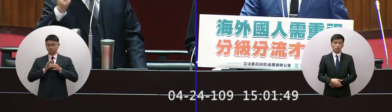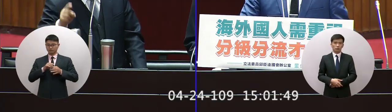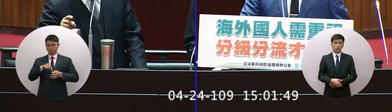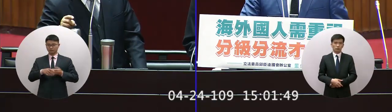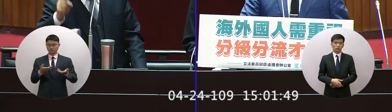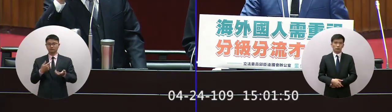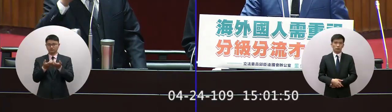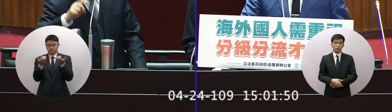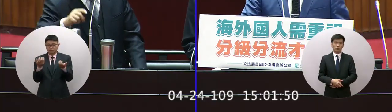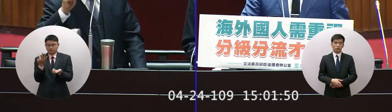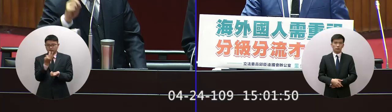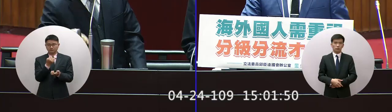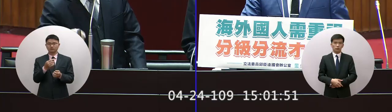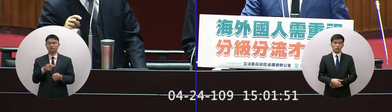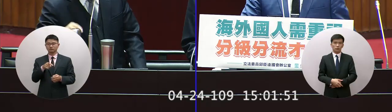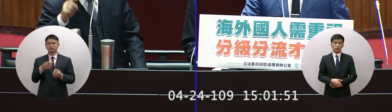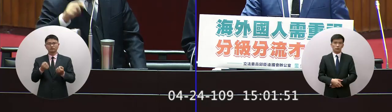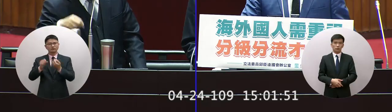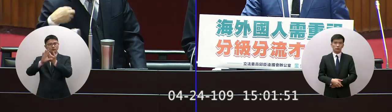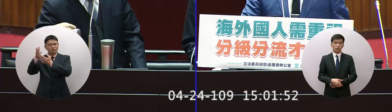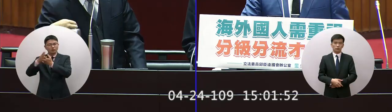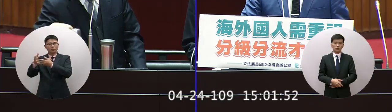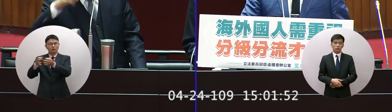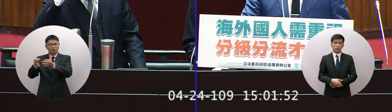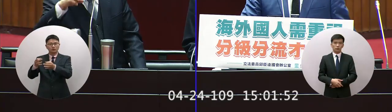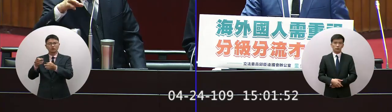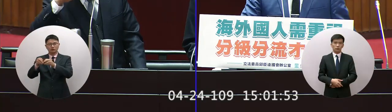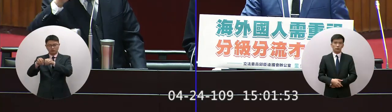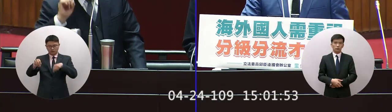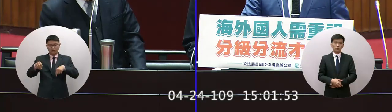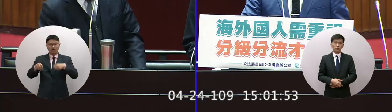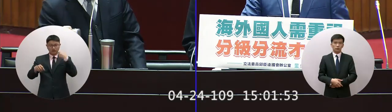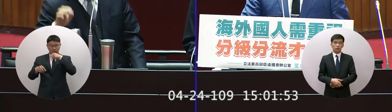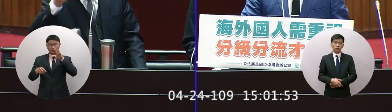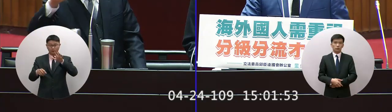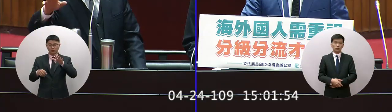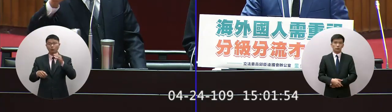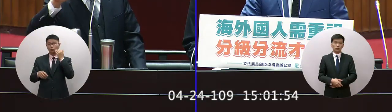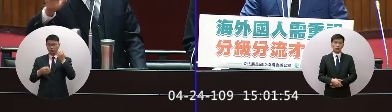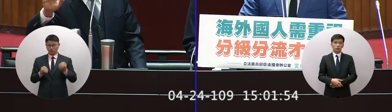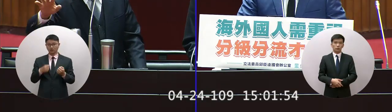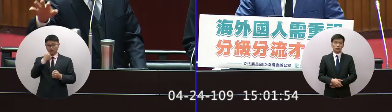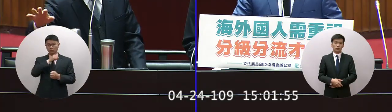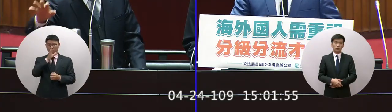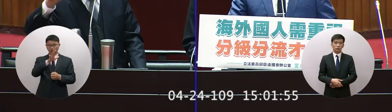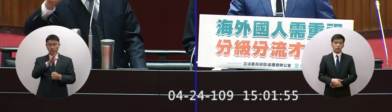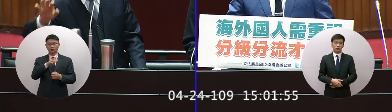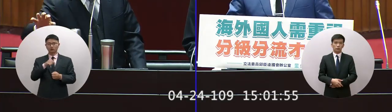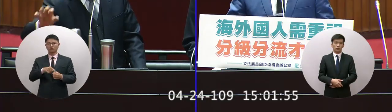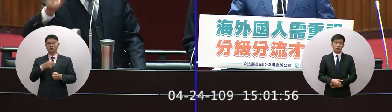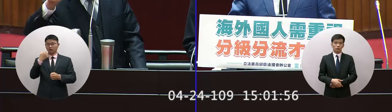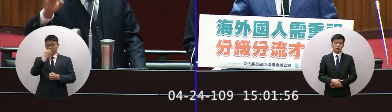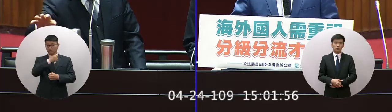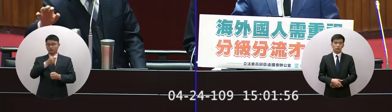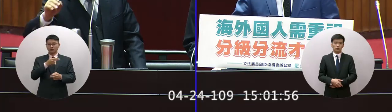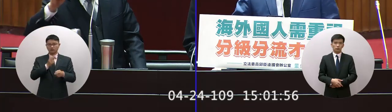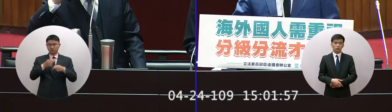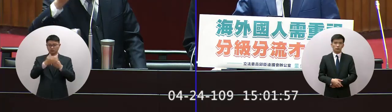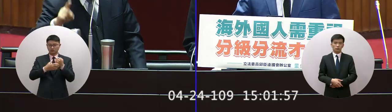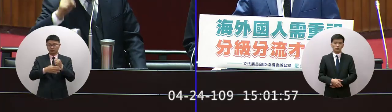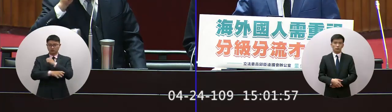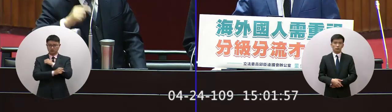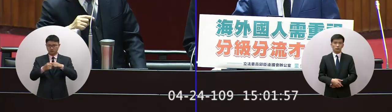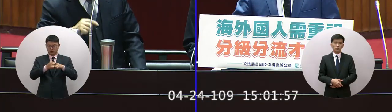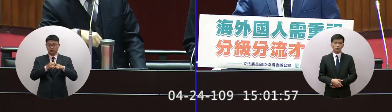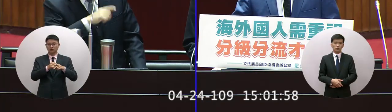分。你头先讲，即款伫海外台商，也有伫国内。如果有伫国内，当然叫国内遮的信保基金给因帮